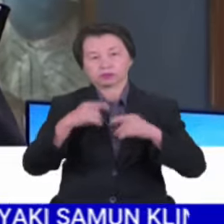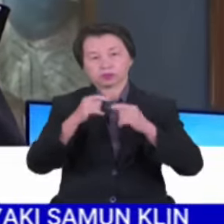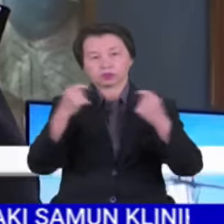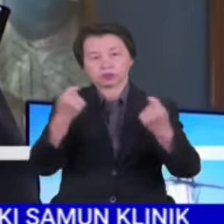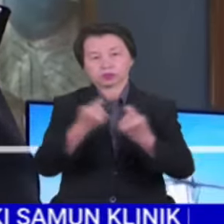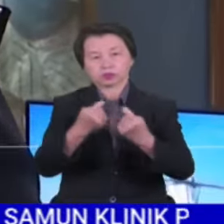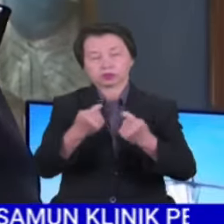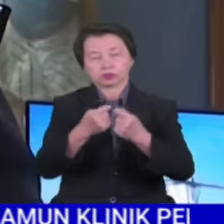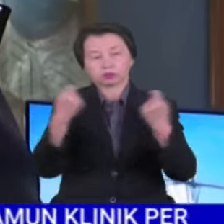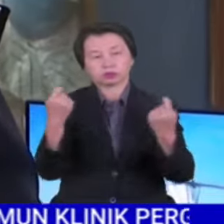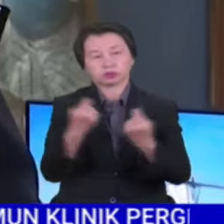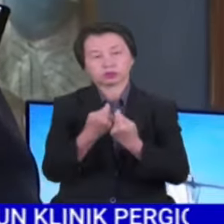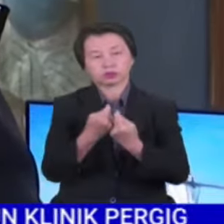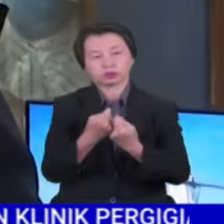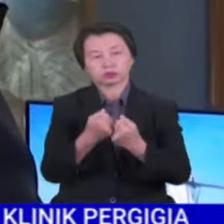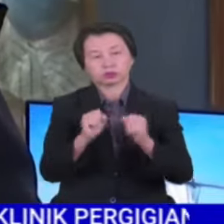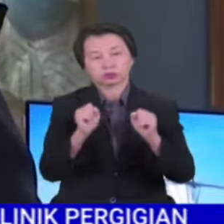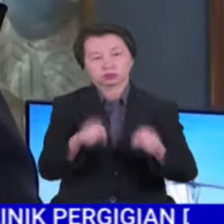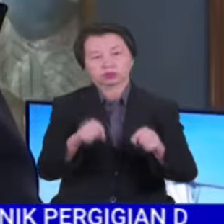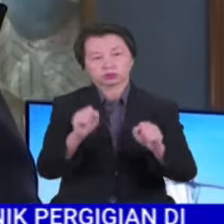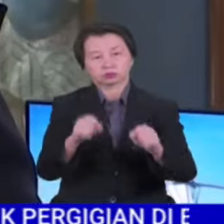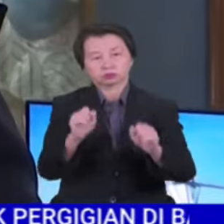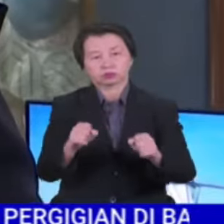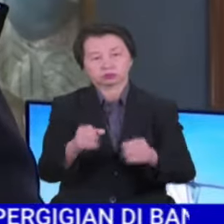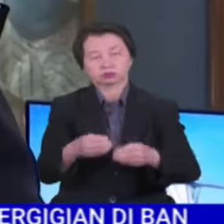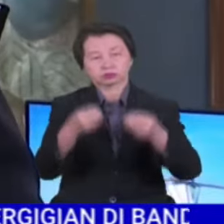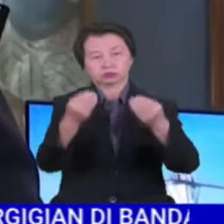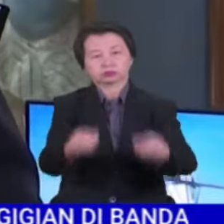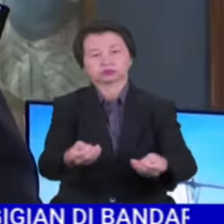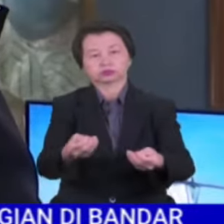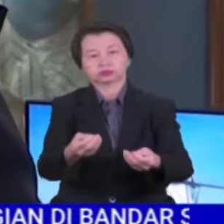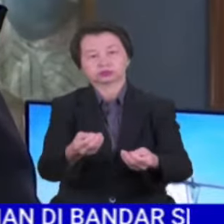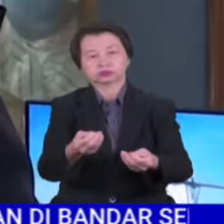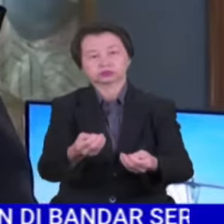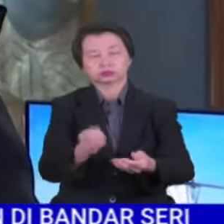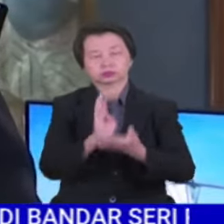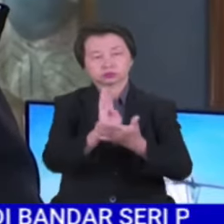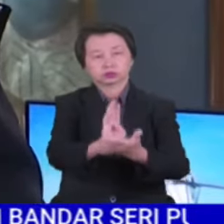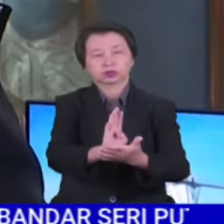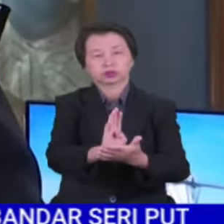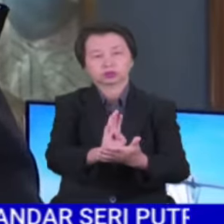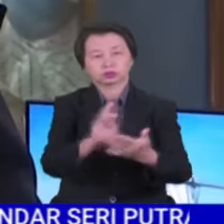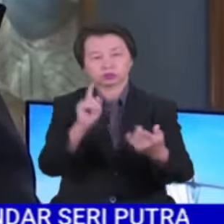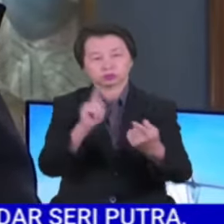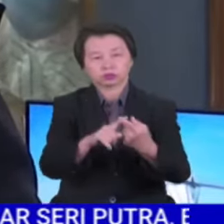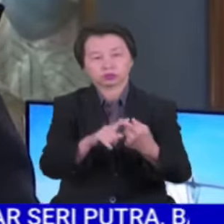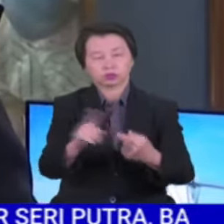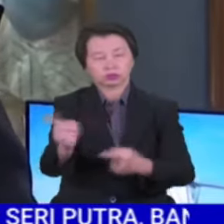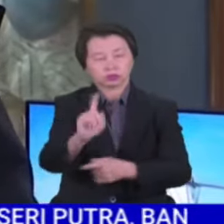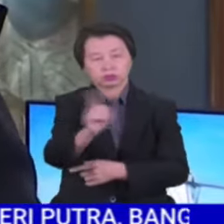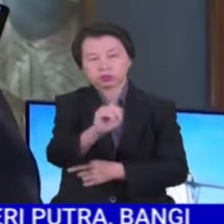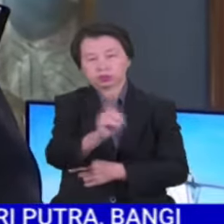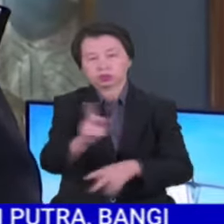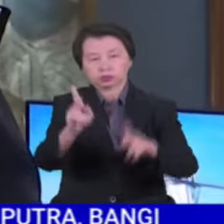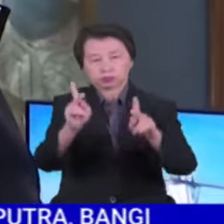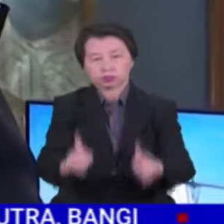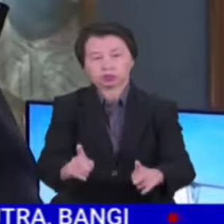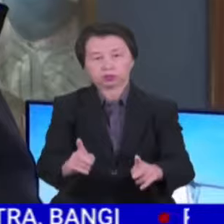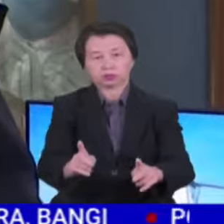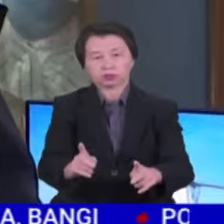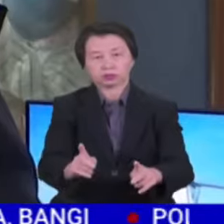tim-tim yang boleh memberikan bantuan kepada mana-mana pihak